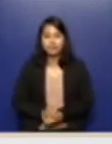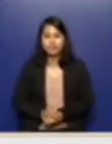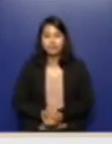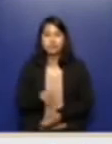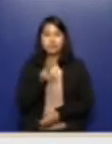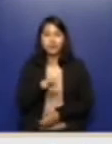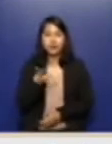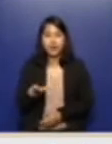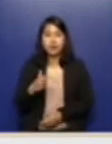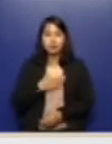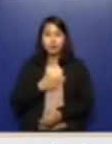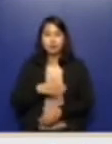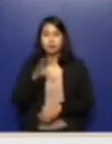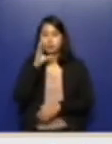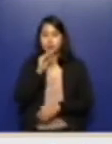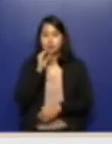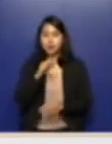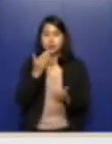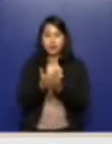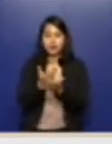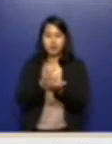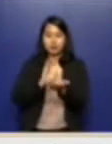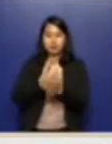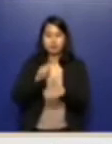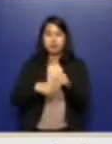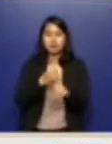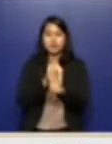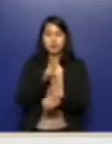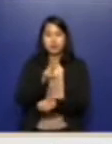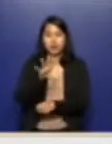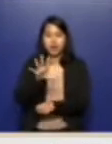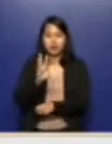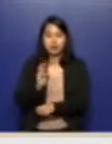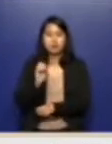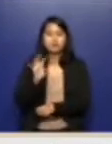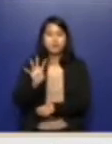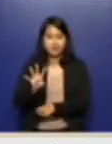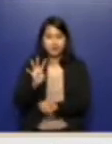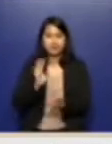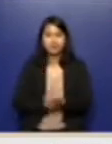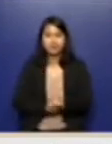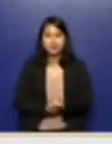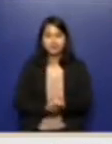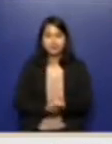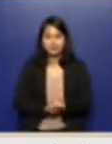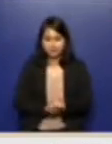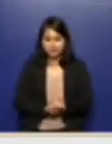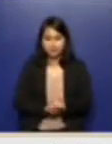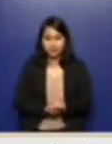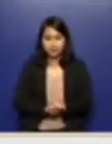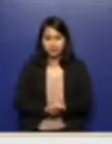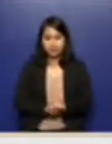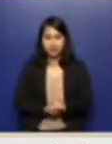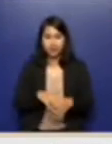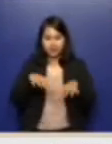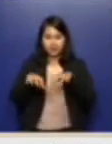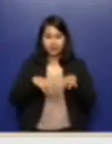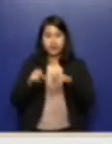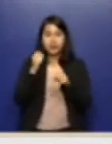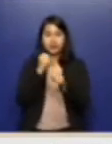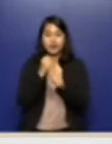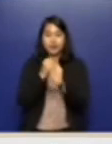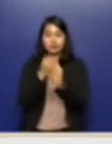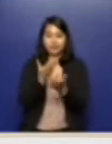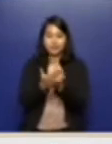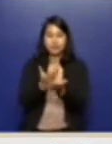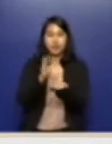ปี64นะฮะในส่วนที่รัฐบาลจัดทํางบประมาณนะครับในการจัดทํางบประมาณของ